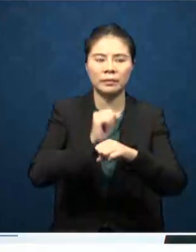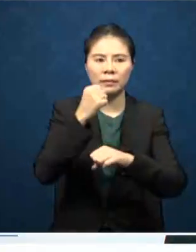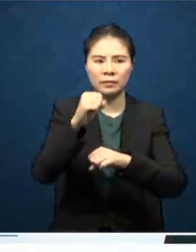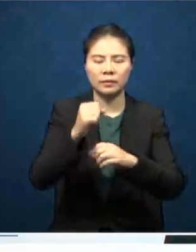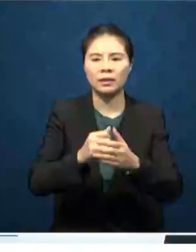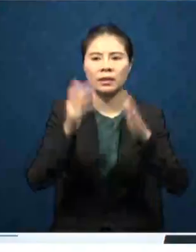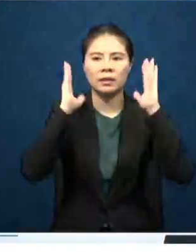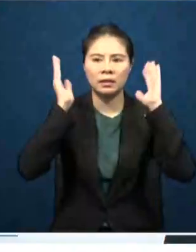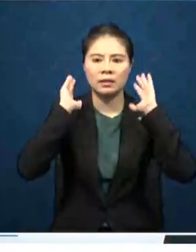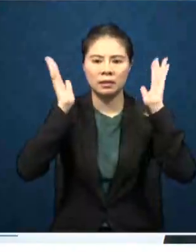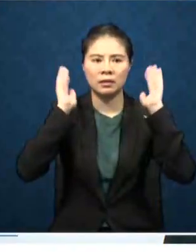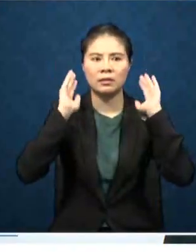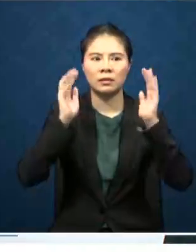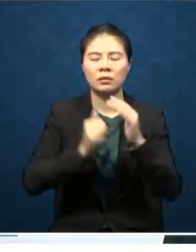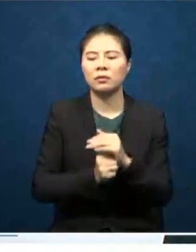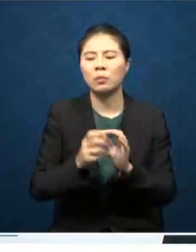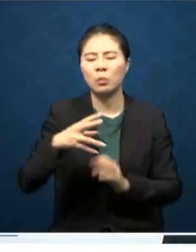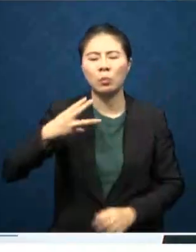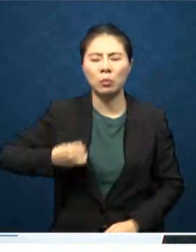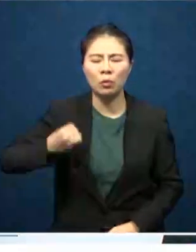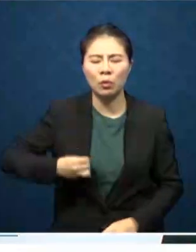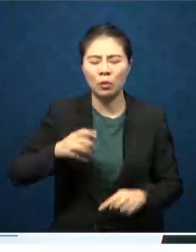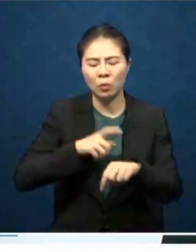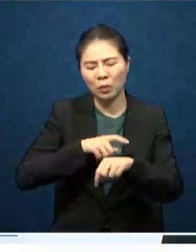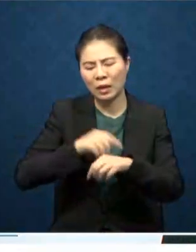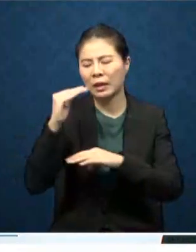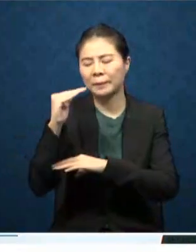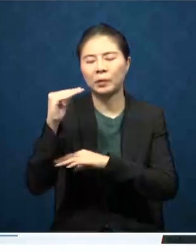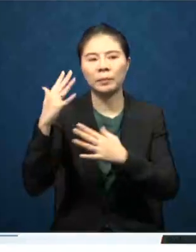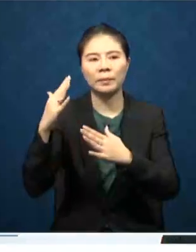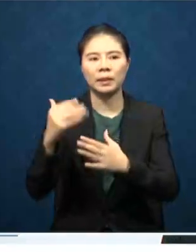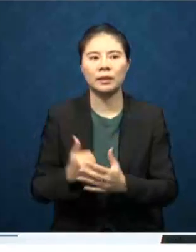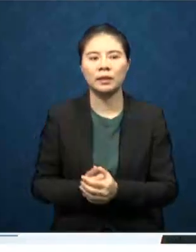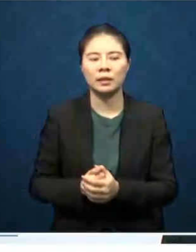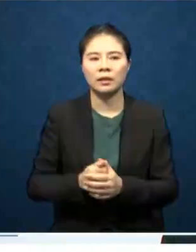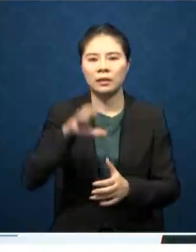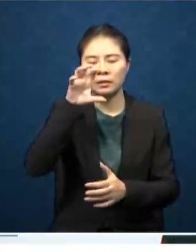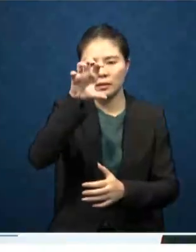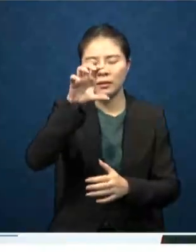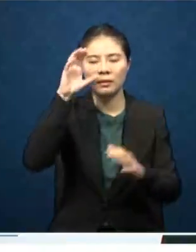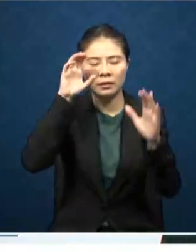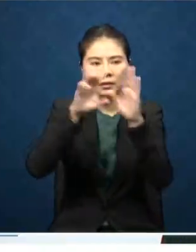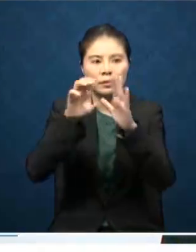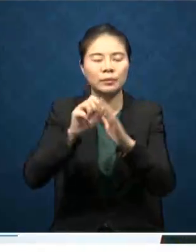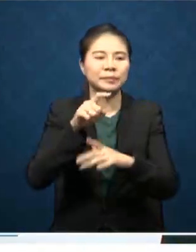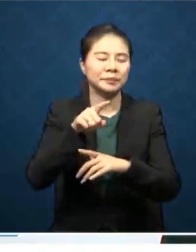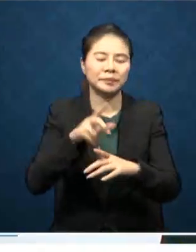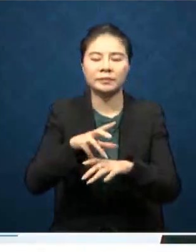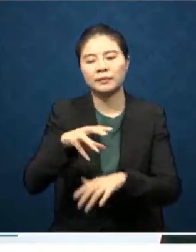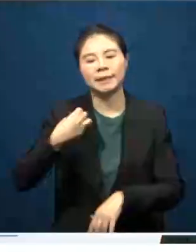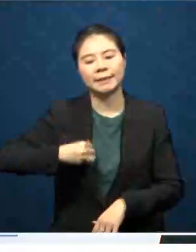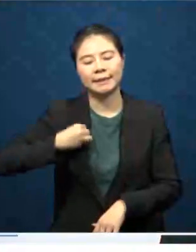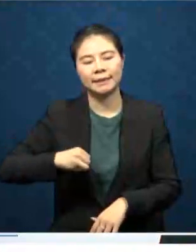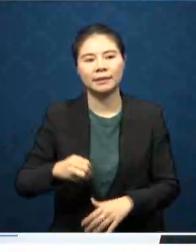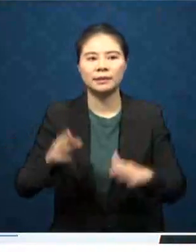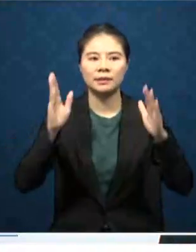เโฆษณากันแบบเลอะเทอะเละเทะเกินเวลามีโลโก้เต็มไปหมดแล้วก็โฆษณาแบบ